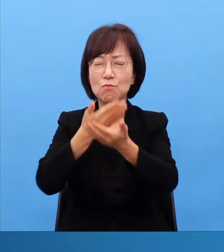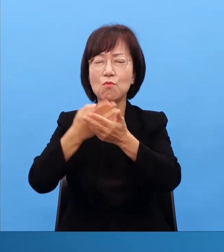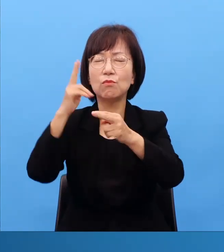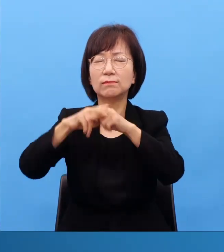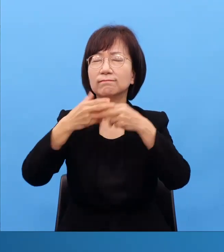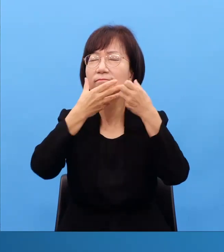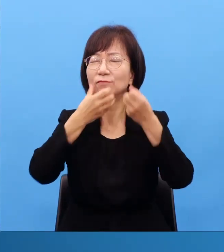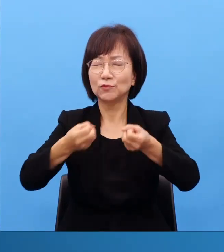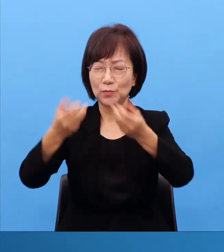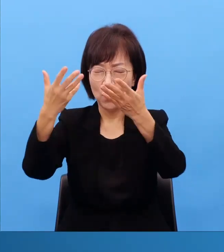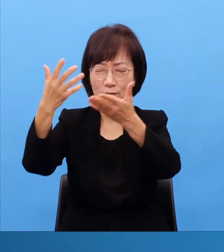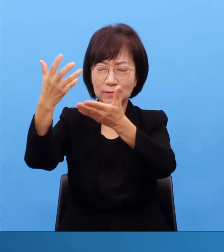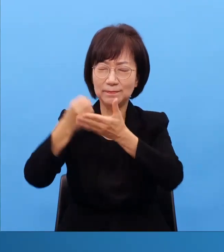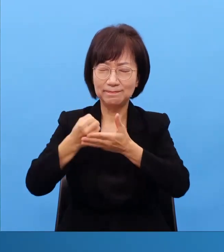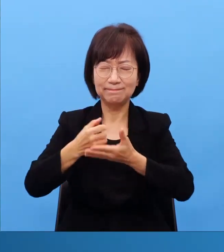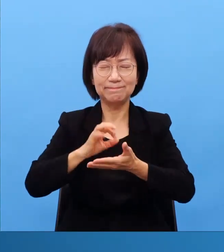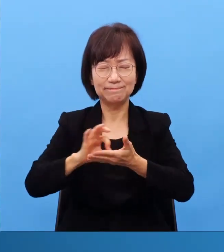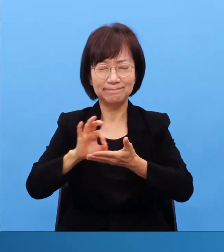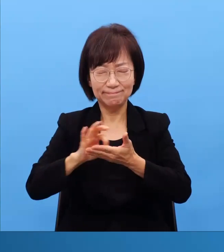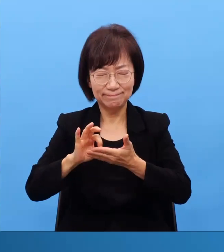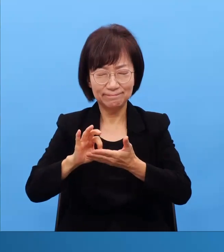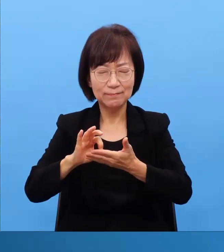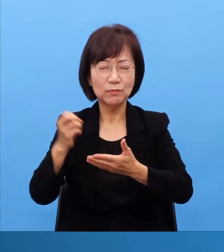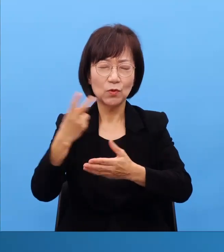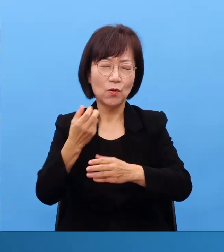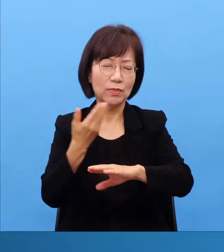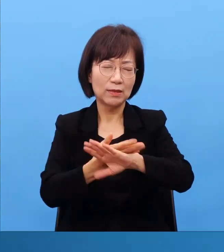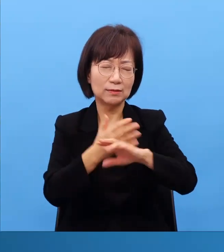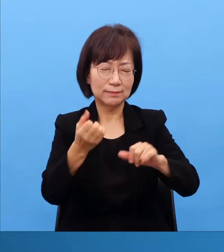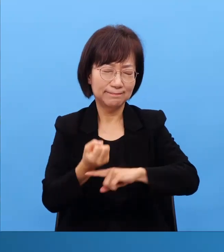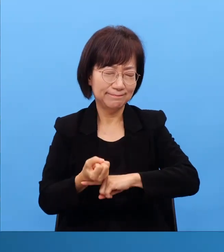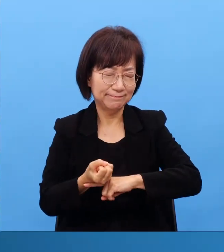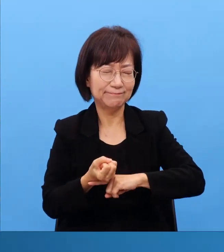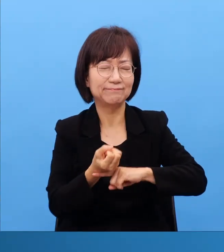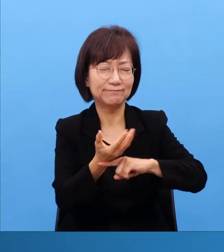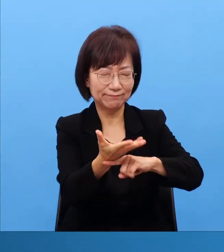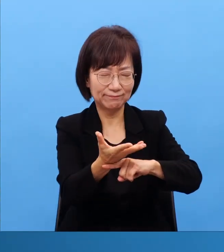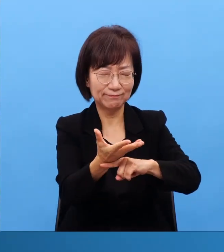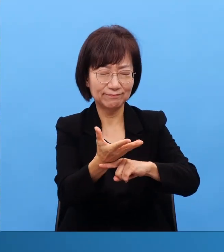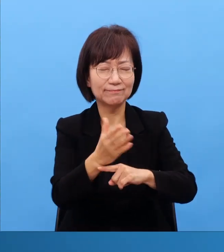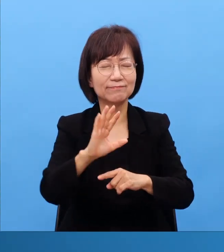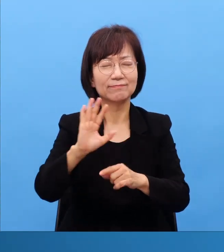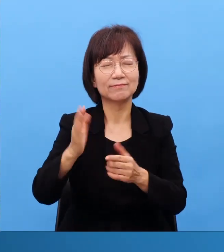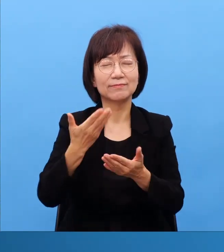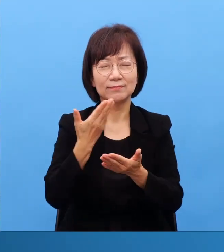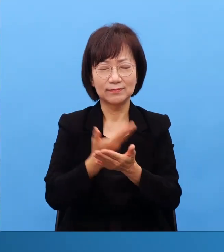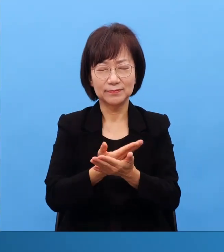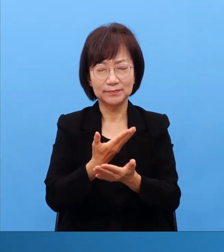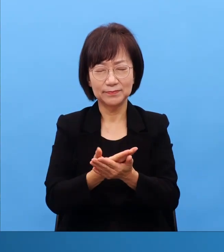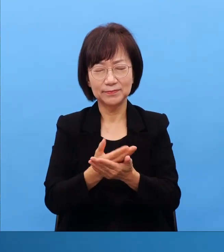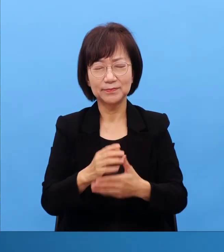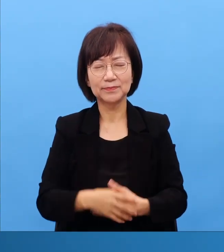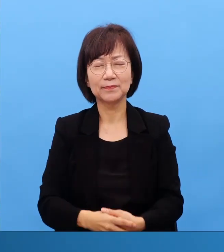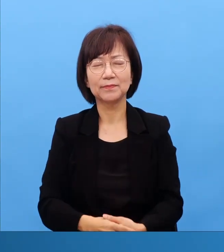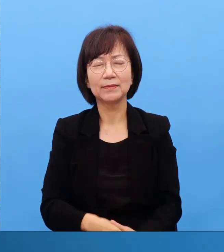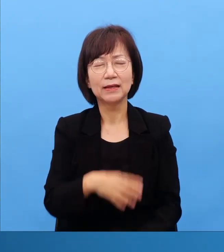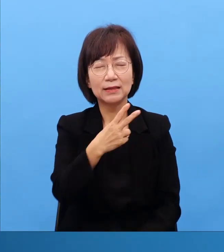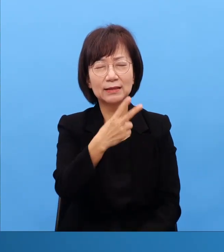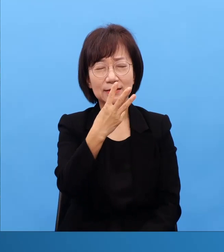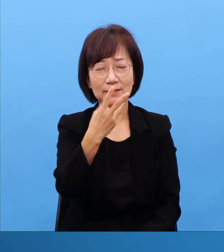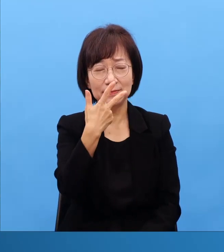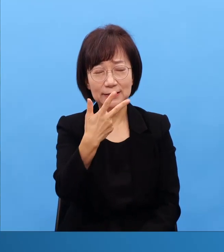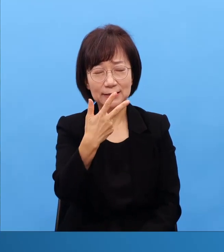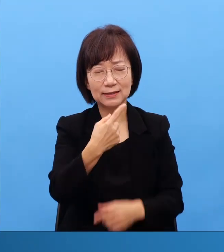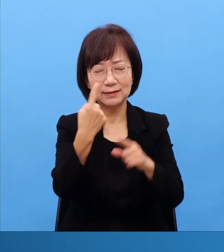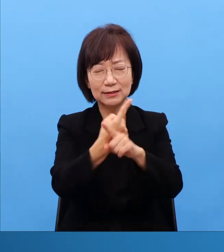하옵소서. Help us to enjoy and relay the authority of the 24-hour heavenly throne and the triune God. 237 치유 서밋